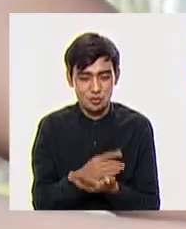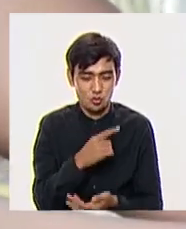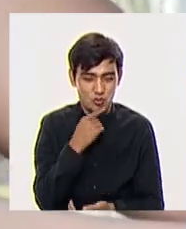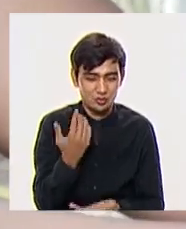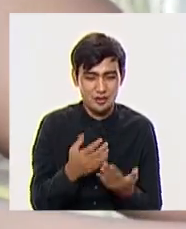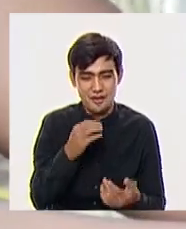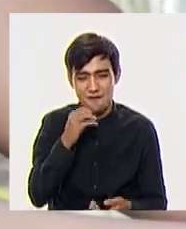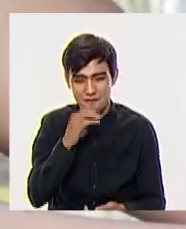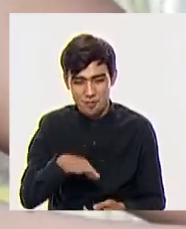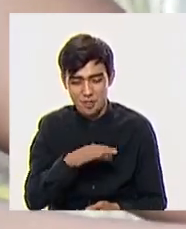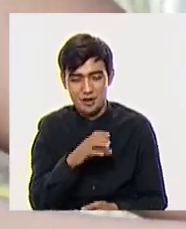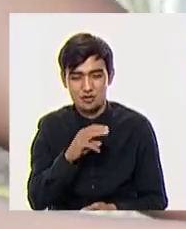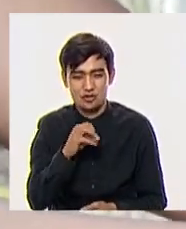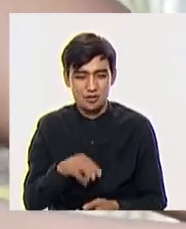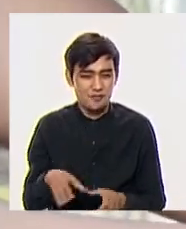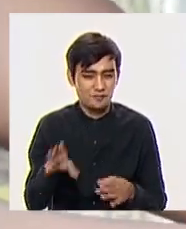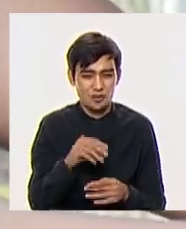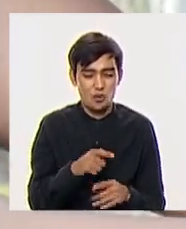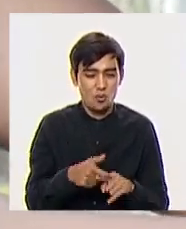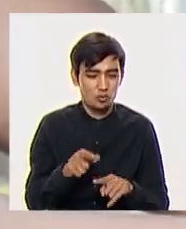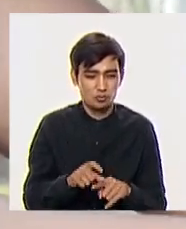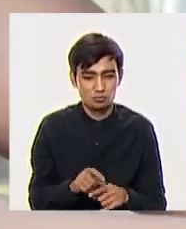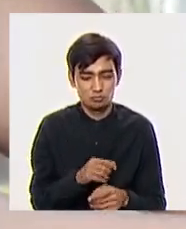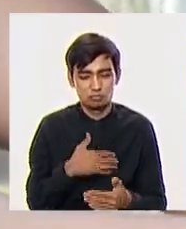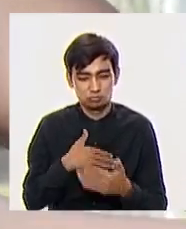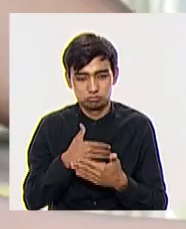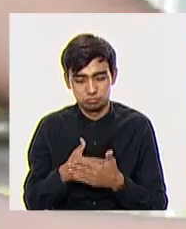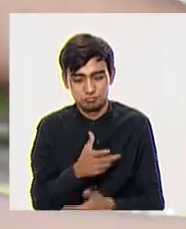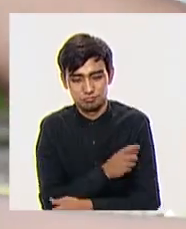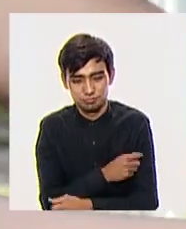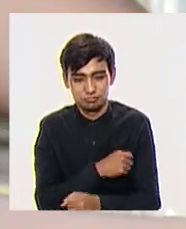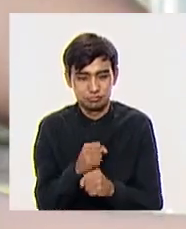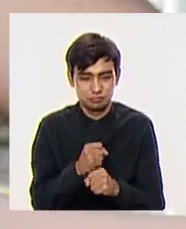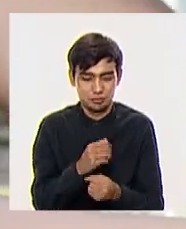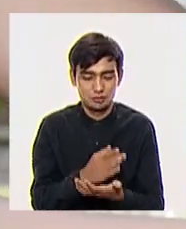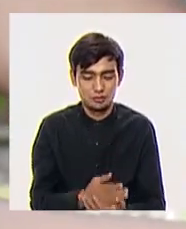Европе, и в Соединенных Штатах среди населения очень активно предпринимаются такие меры.